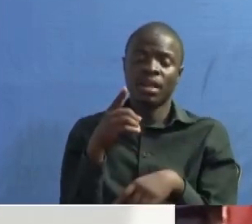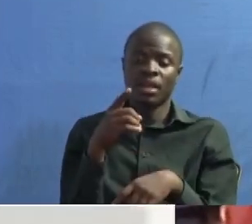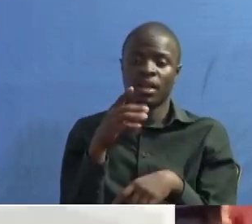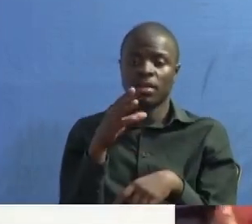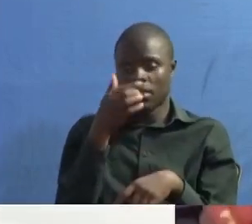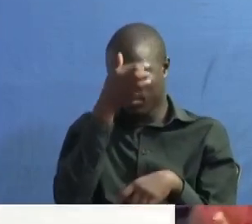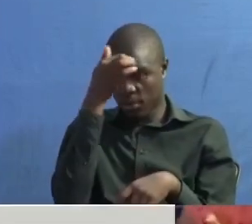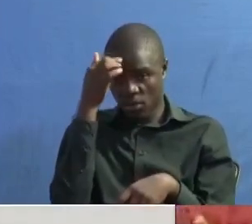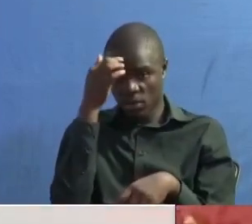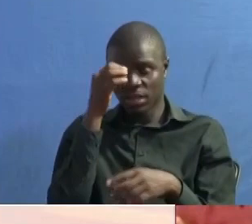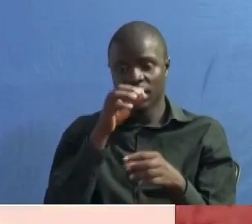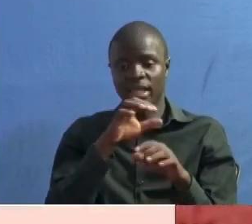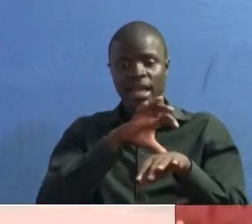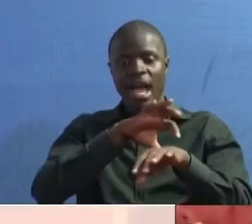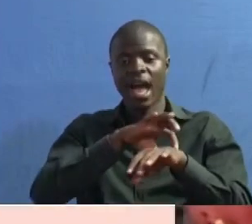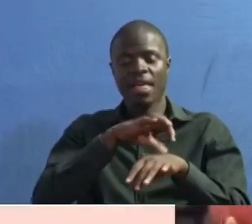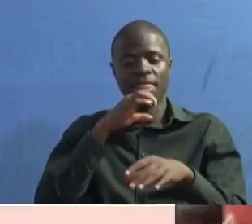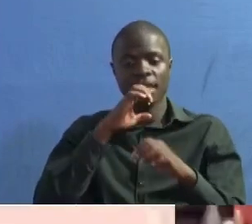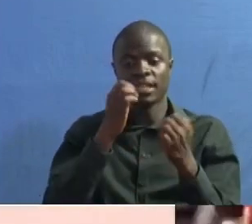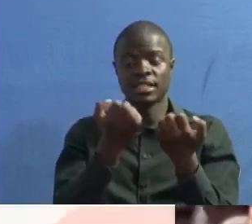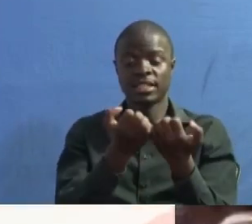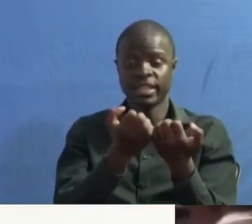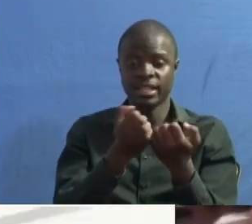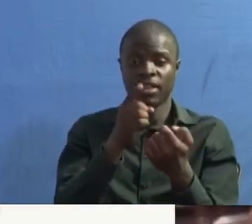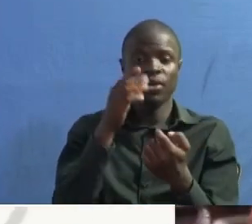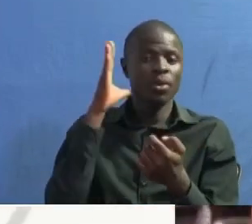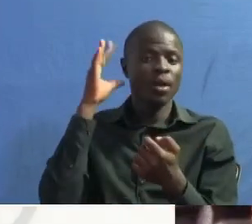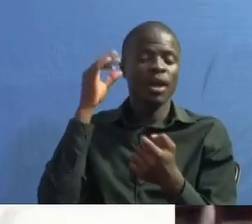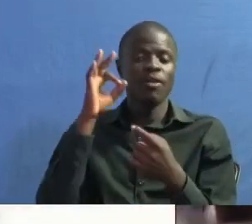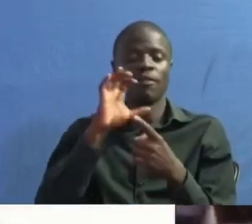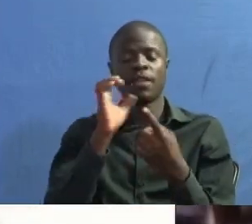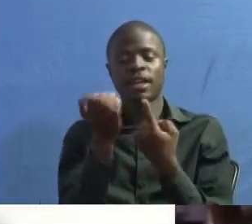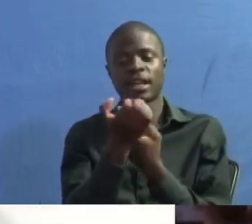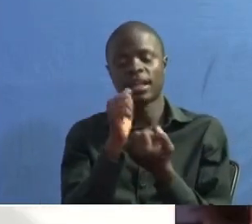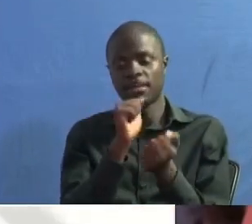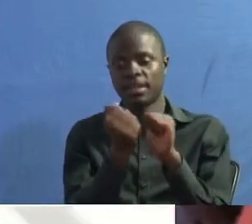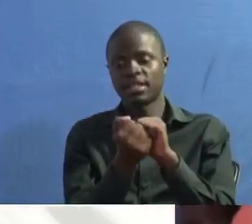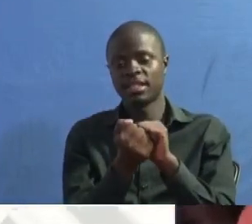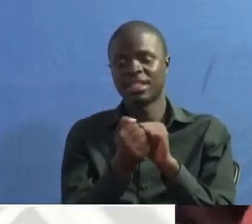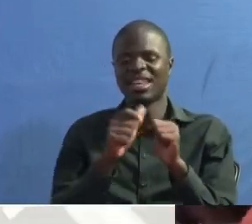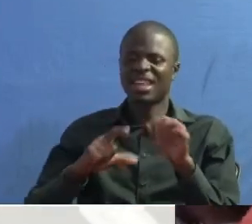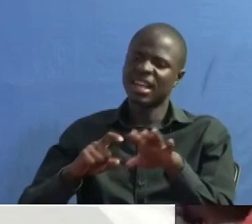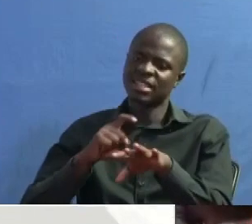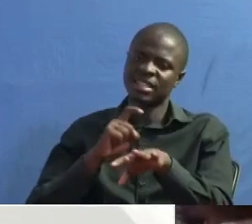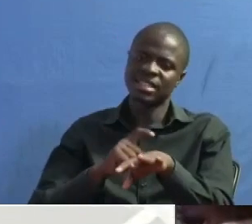siwezi, unajua sasa dunia inabadilika. Nyinyi mmesikia climate change. Karibu hii ukame itumalize hiyo mwaka